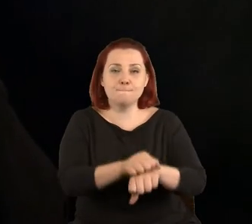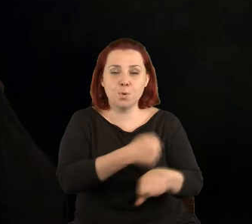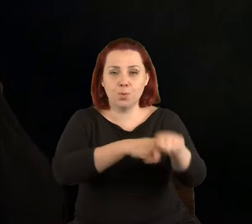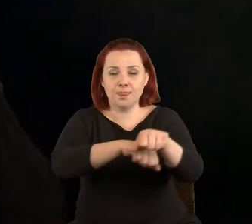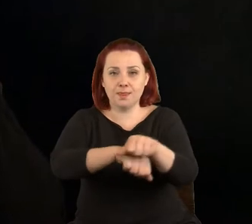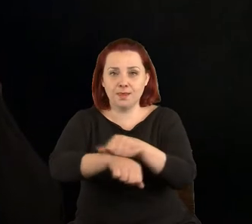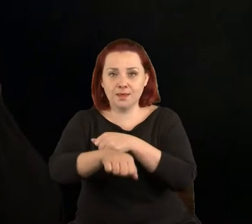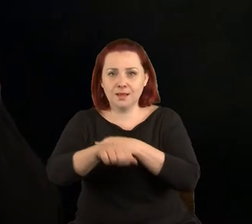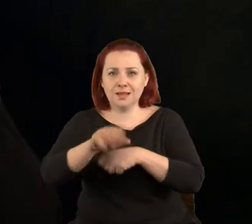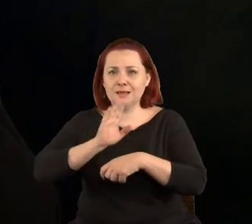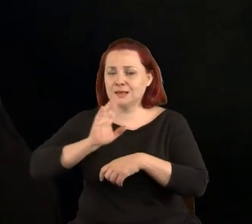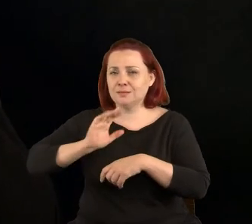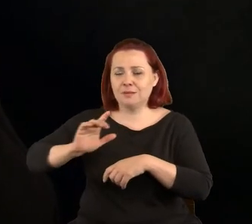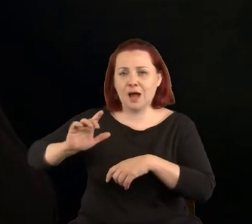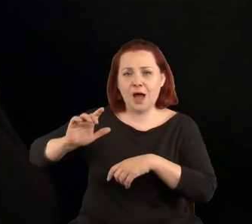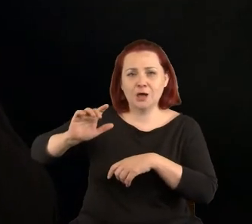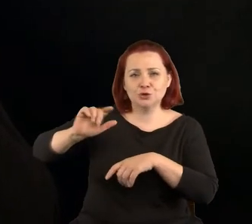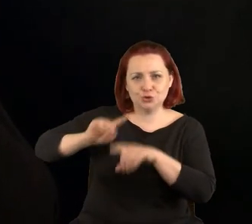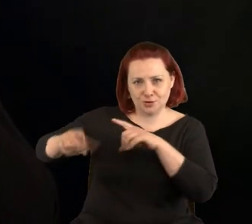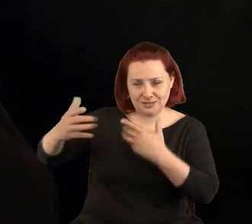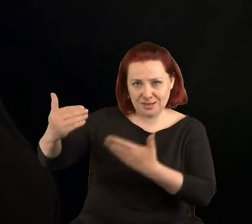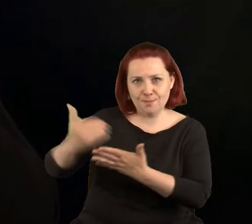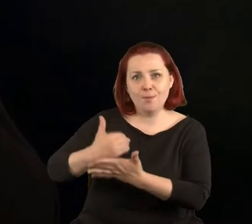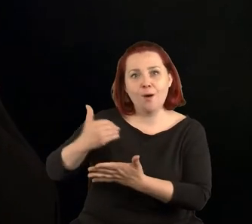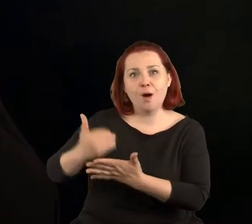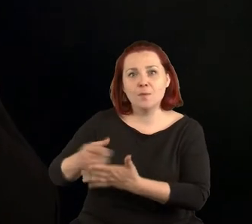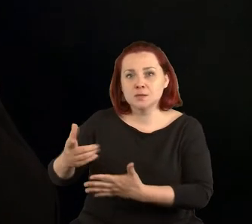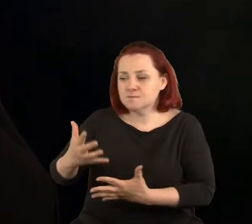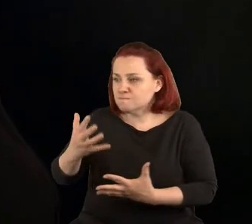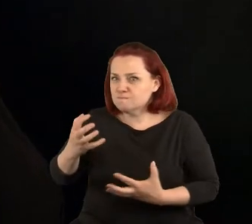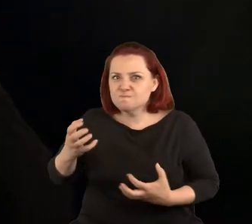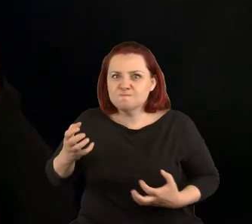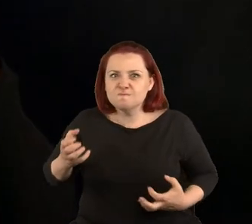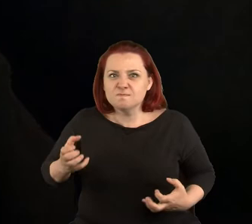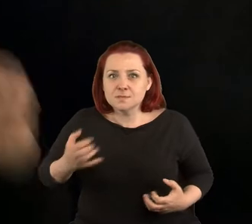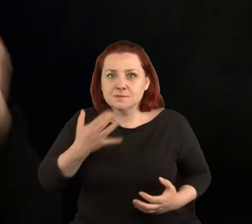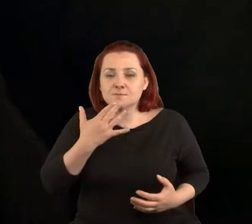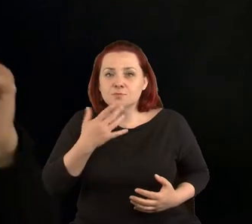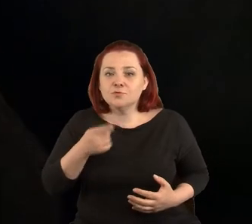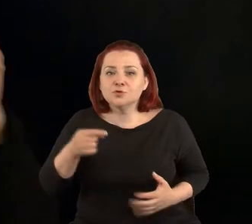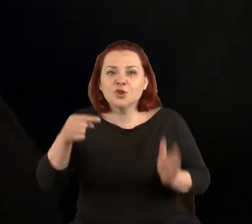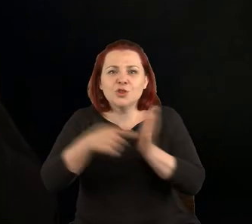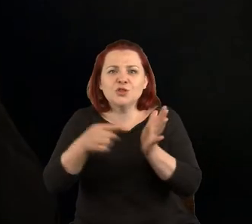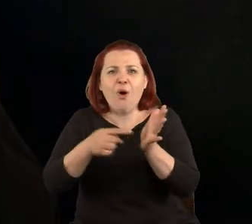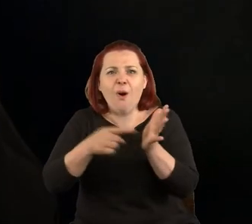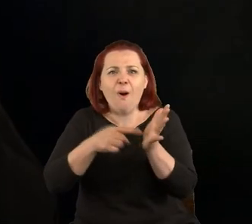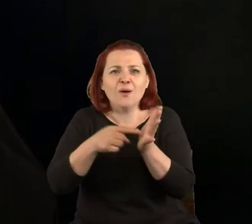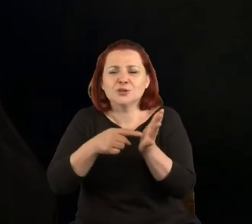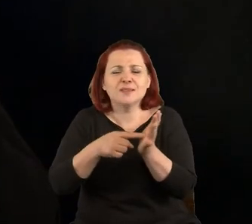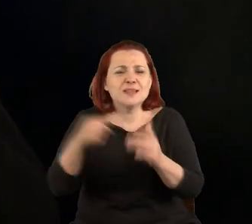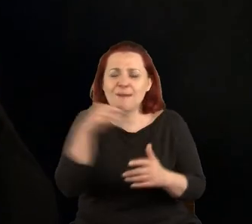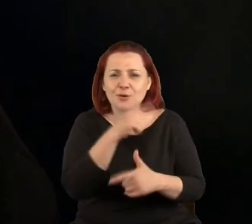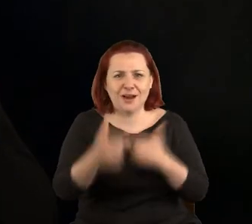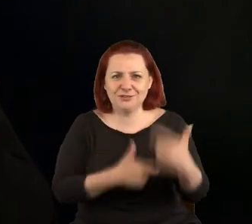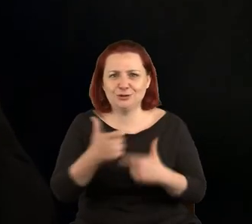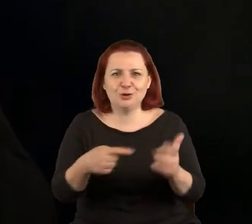i chyba twoja siostra chce ci pomóc, a ty jesteś zła i mówisz, że to jest ta jedyna rzecz, której nie umiesz zrobić